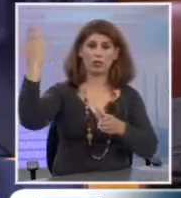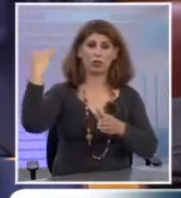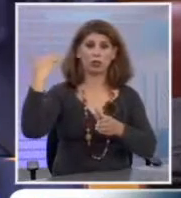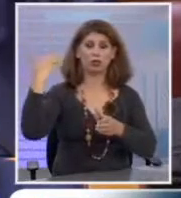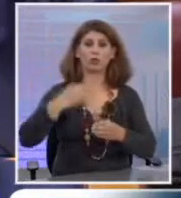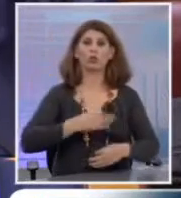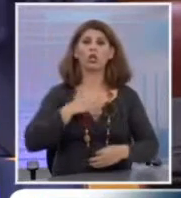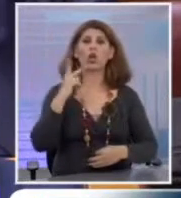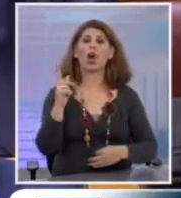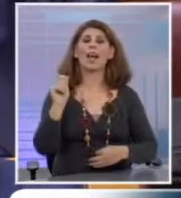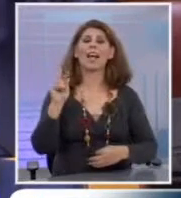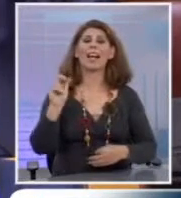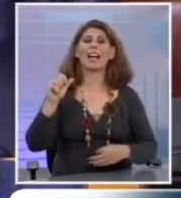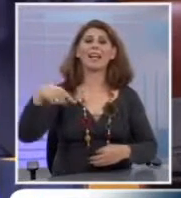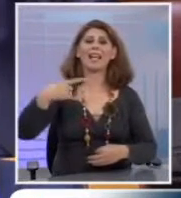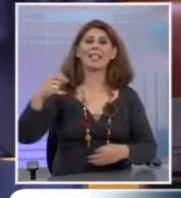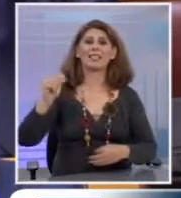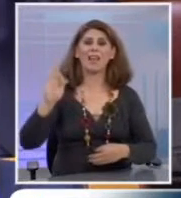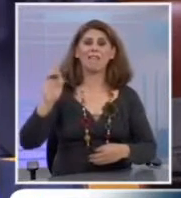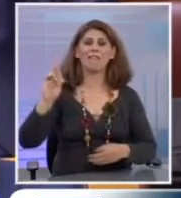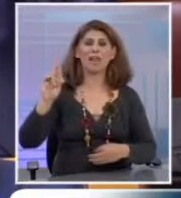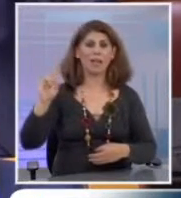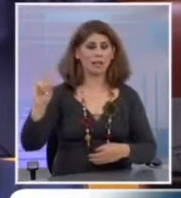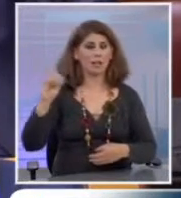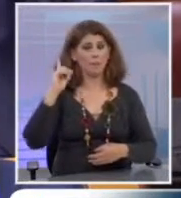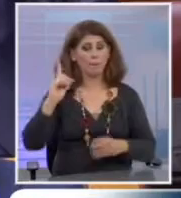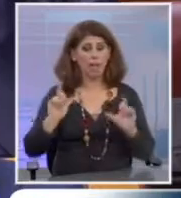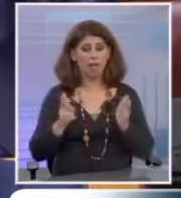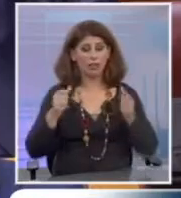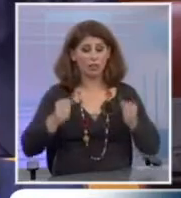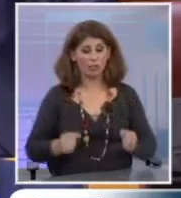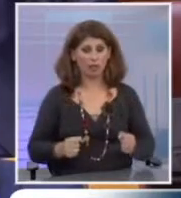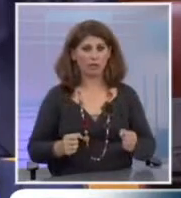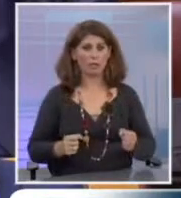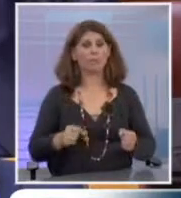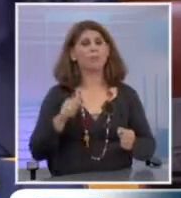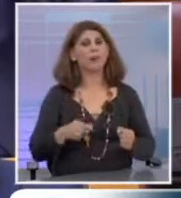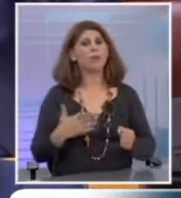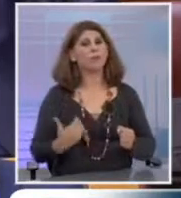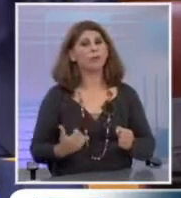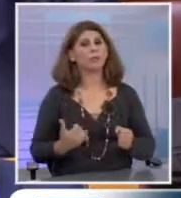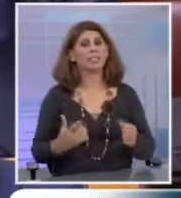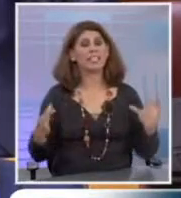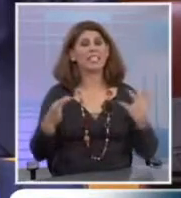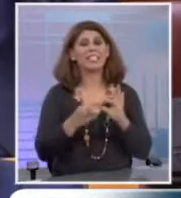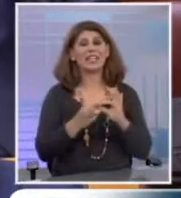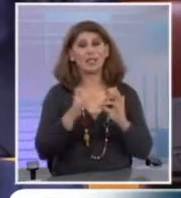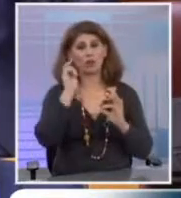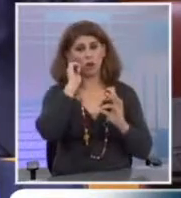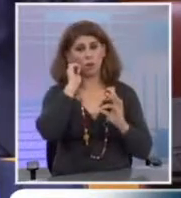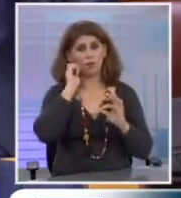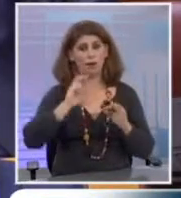κύριο Καρατζαφέρη, είχαν συμφωνήσει σε μία εθνική θέση, η οποία ήταν σύνθετη ονομασία